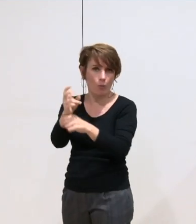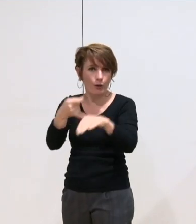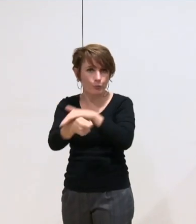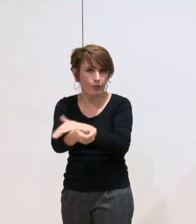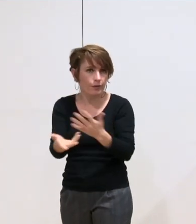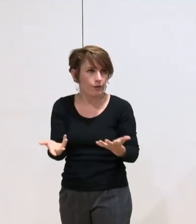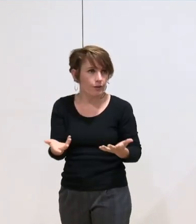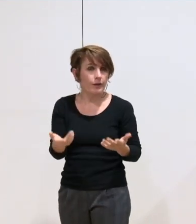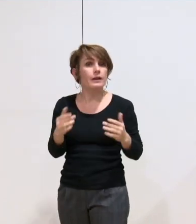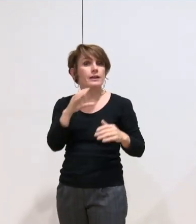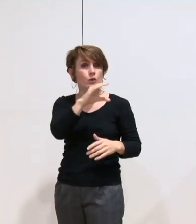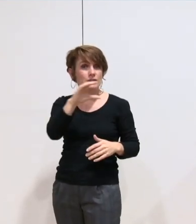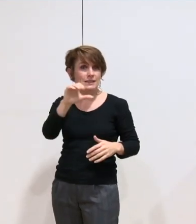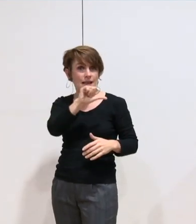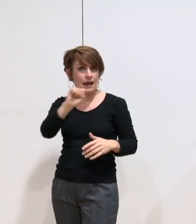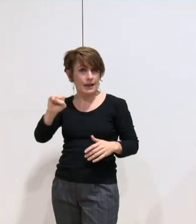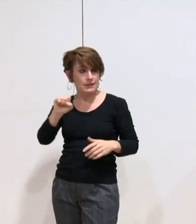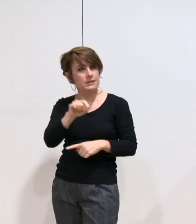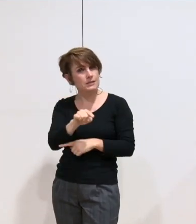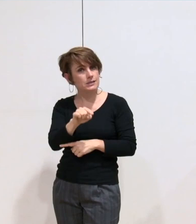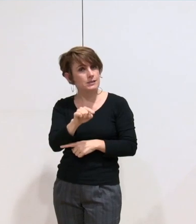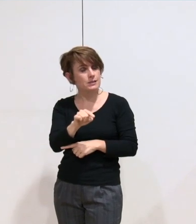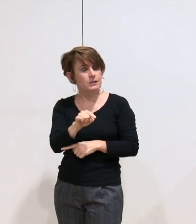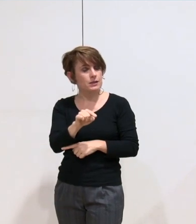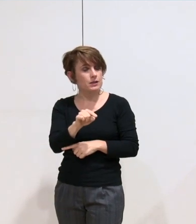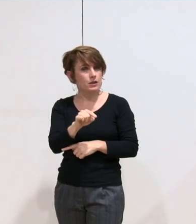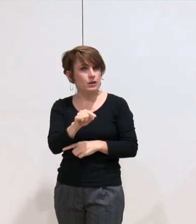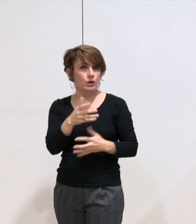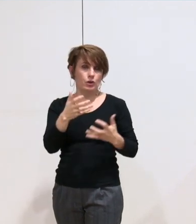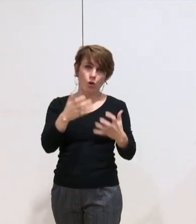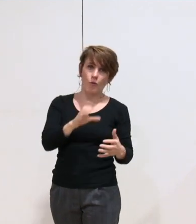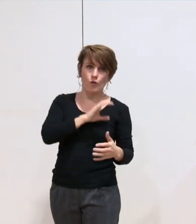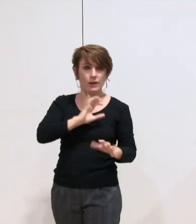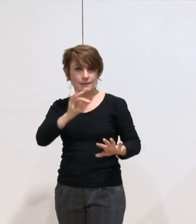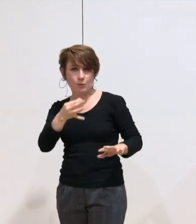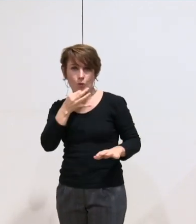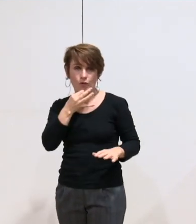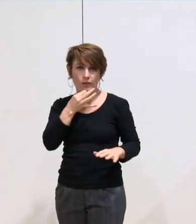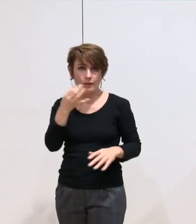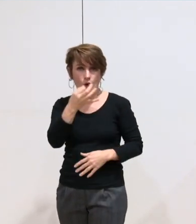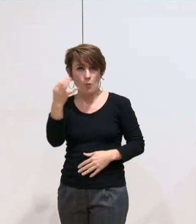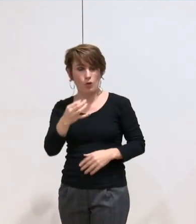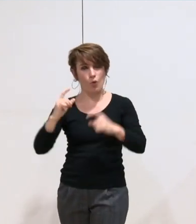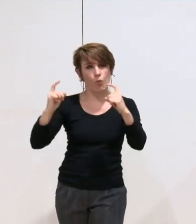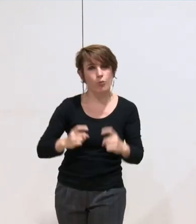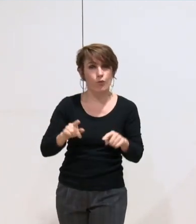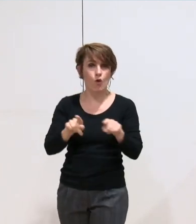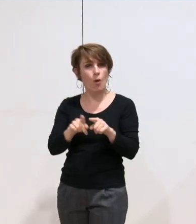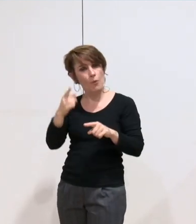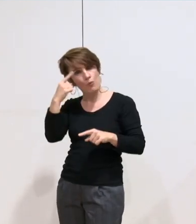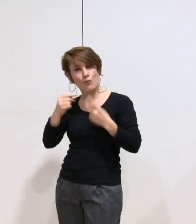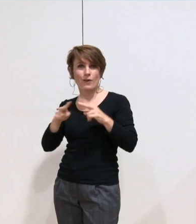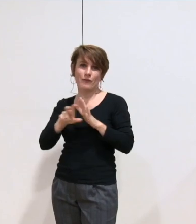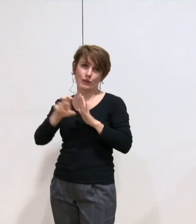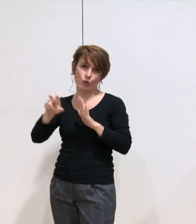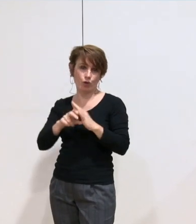d'action sociale, pour avoir des taux qui sont les taux bas de ceux de la ville, Il y a une garantie